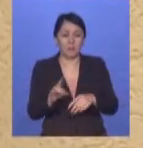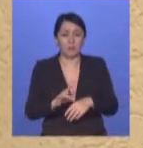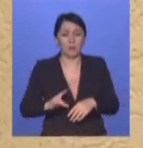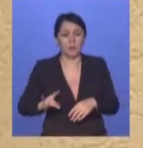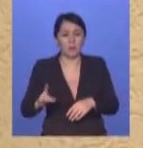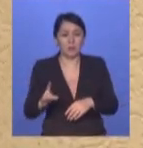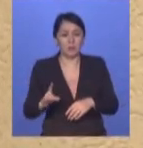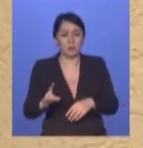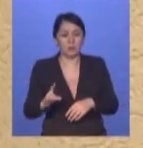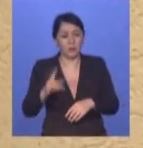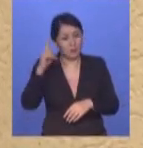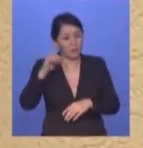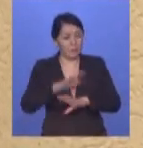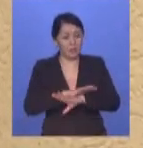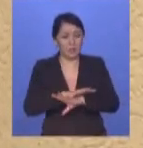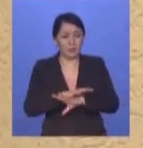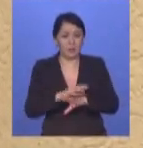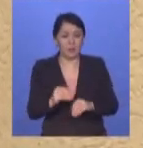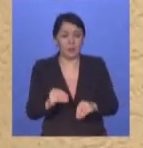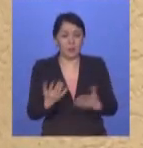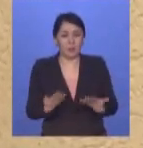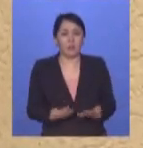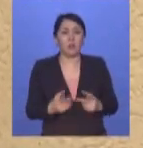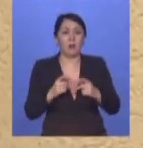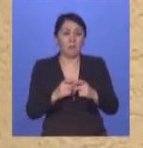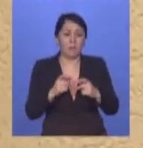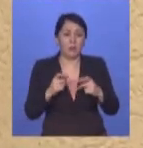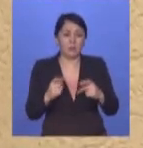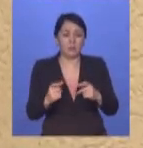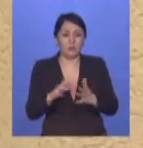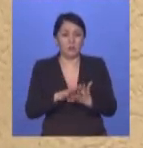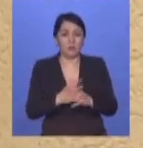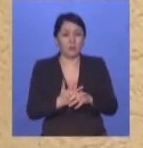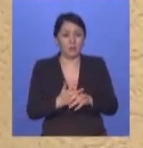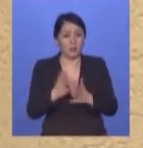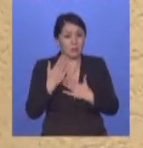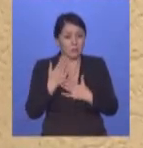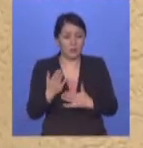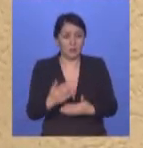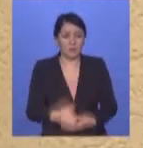сырқаттанғандар жоқ деп ойлау да қате пікір. Себебі тұрғындардың басым бөлігінің ауруы анықталмайды жатады.